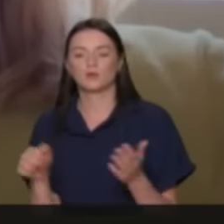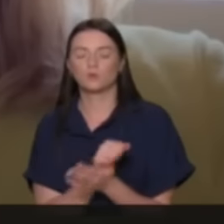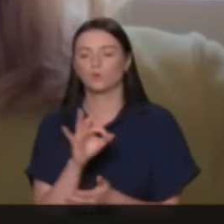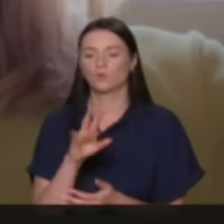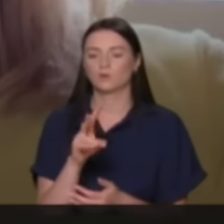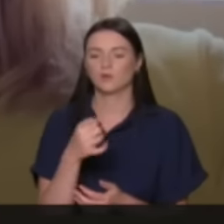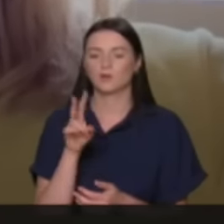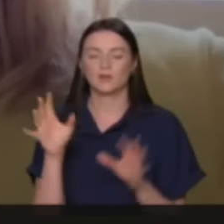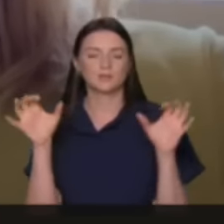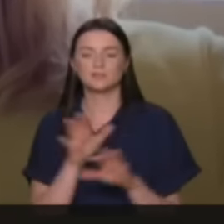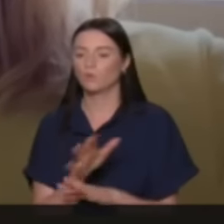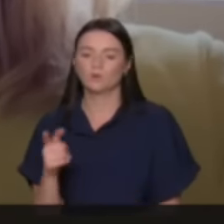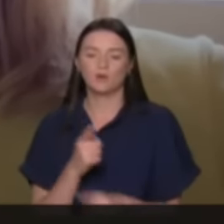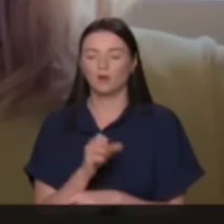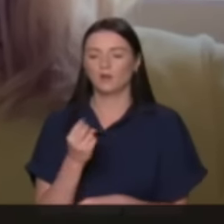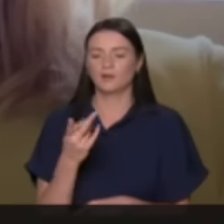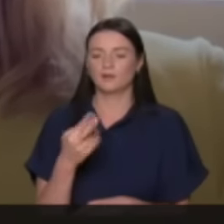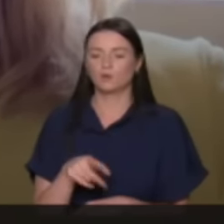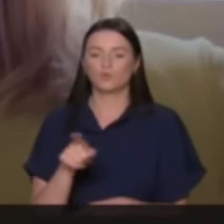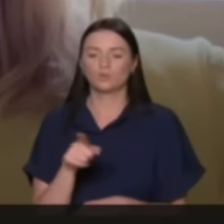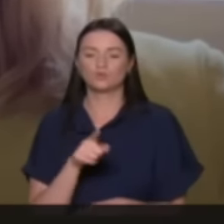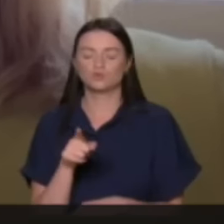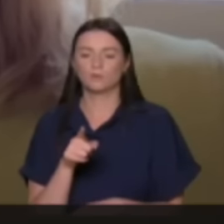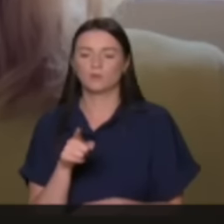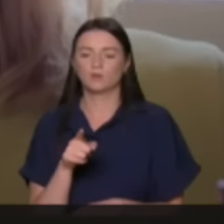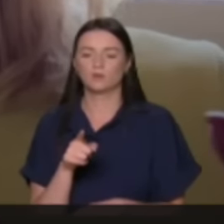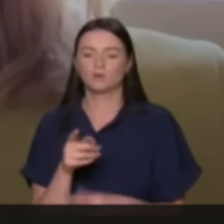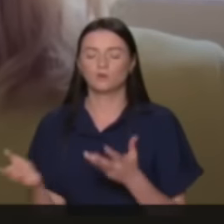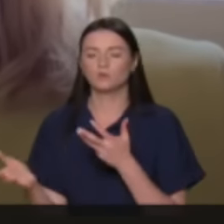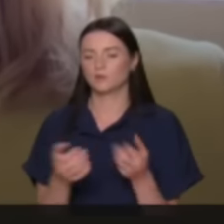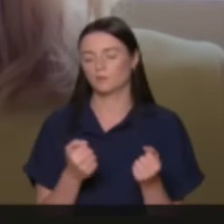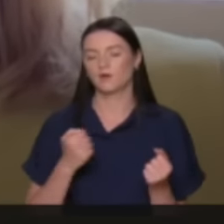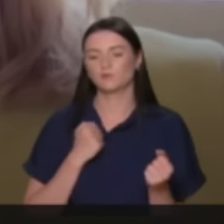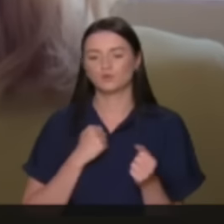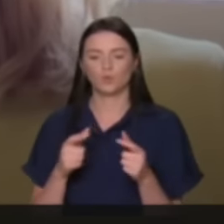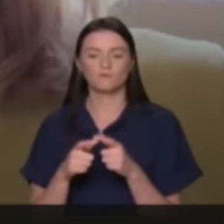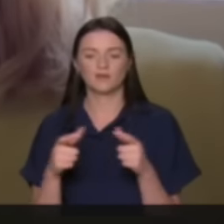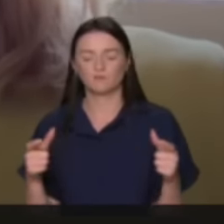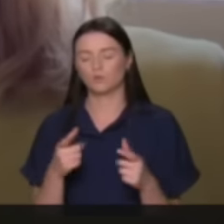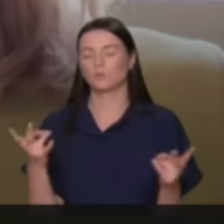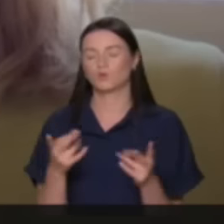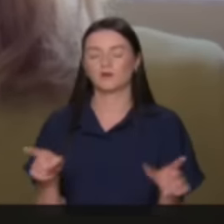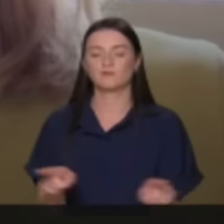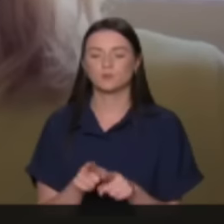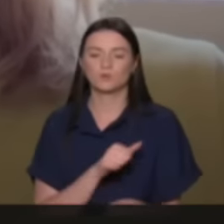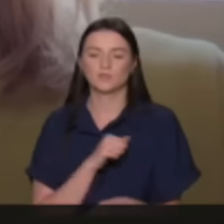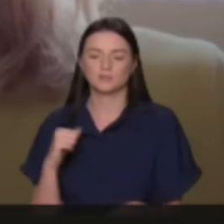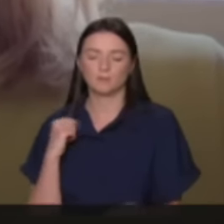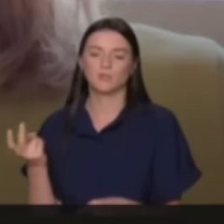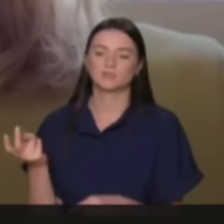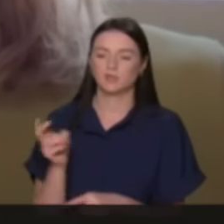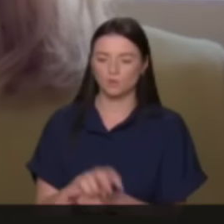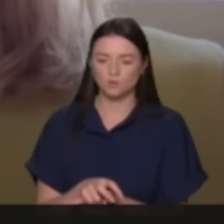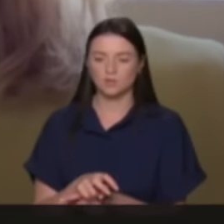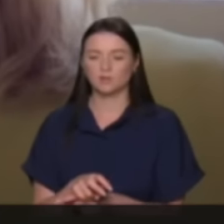не заборонено, але для того, щоб вклеїти ВІН-код і отримати військовий квиток, потрібно все одно самостійно з'явитися, бо